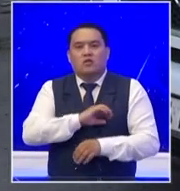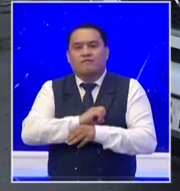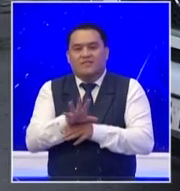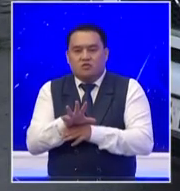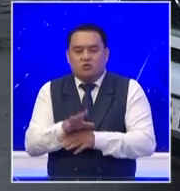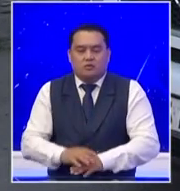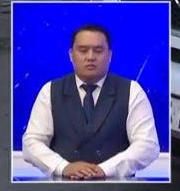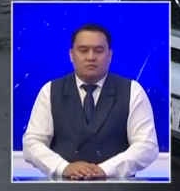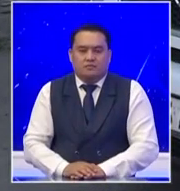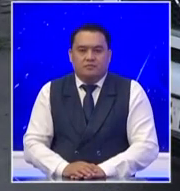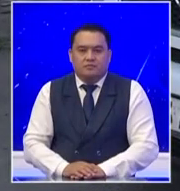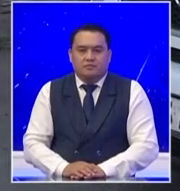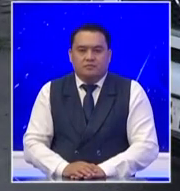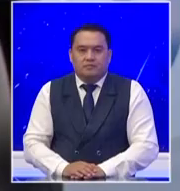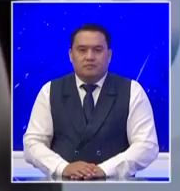вируса.